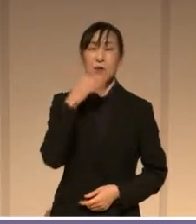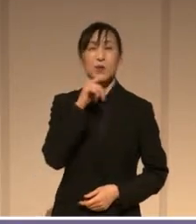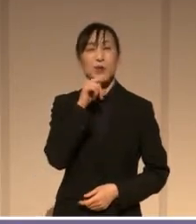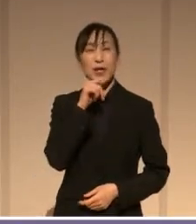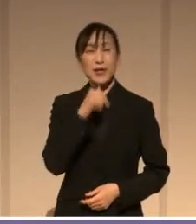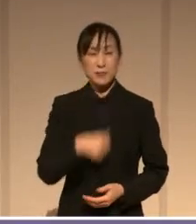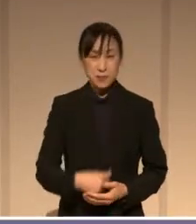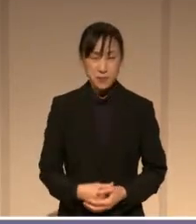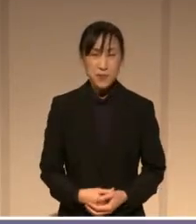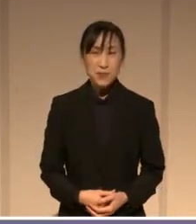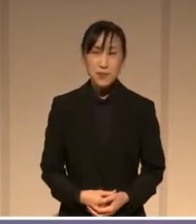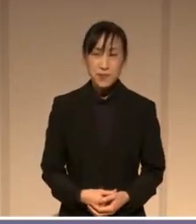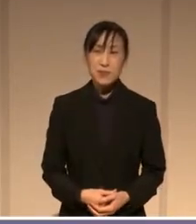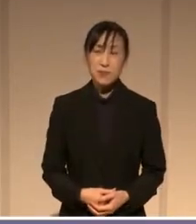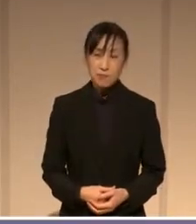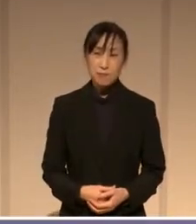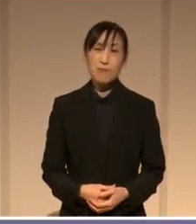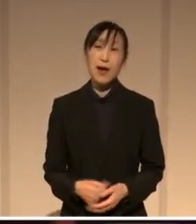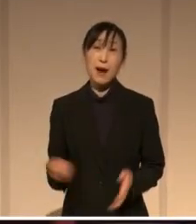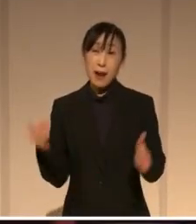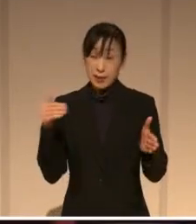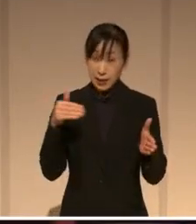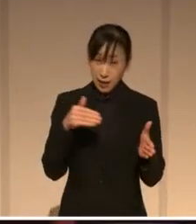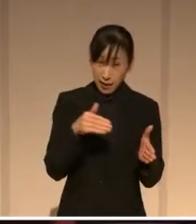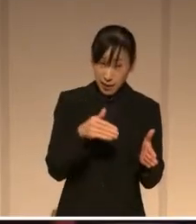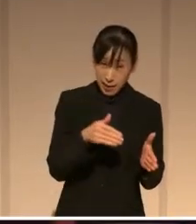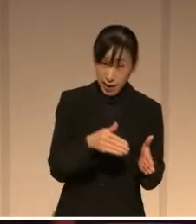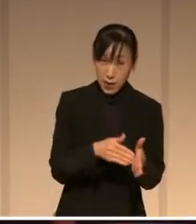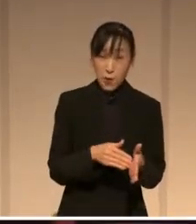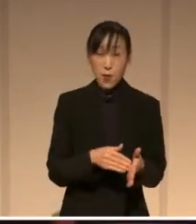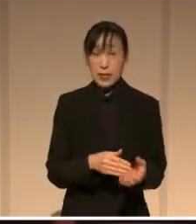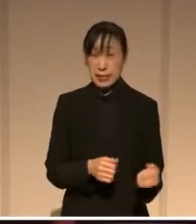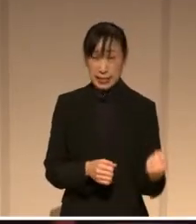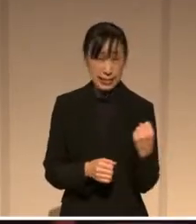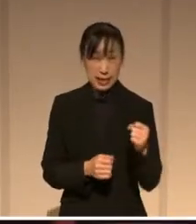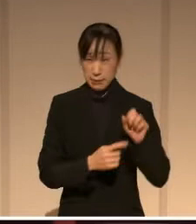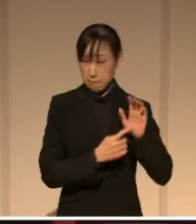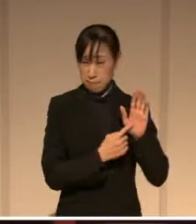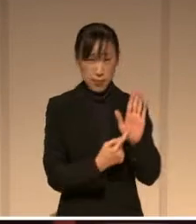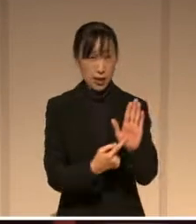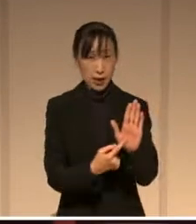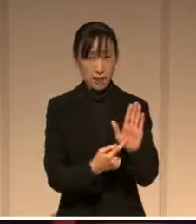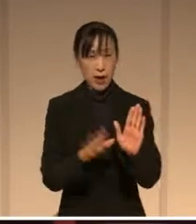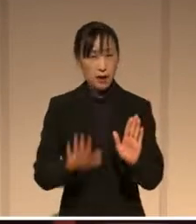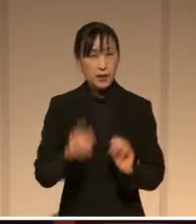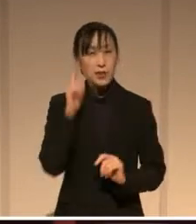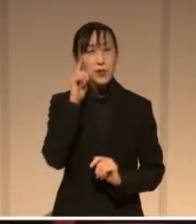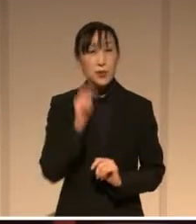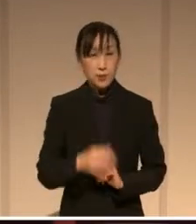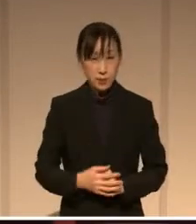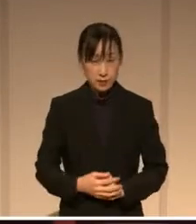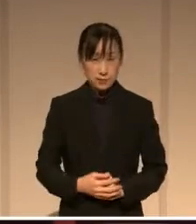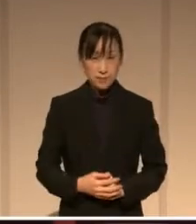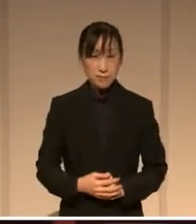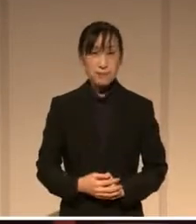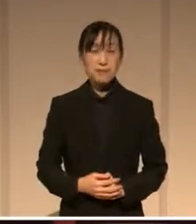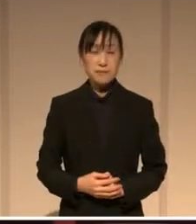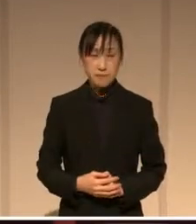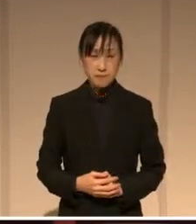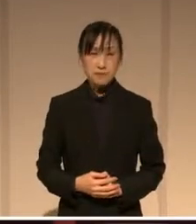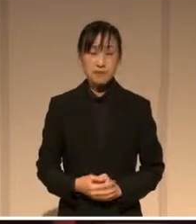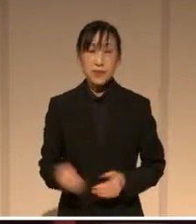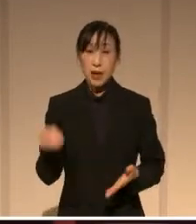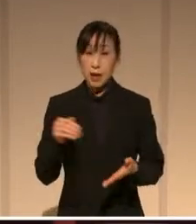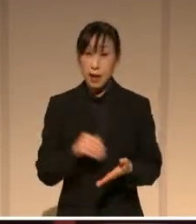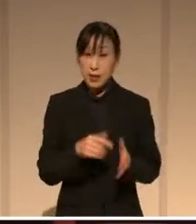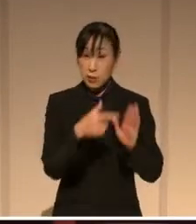だからこそ最後のあの力強さっていうのが出たのかもしれないですよねじゃあちょっとは最後のテーマになるんですけれども